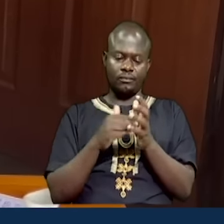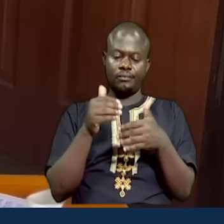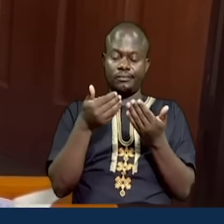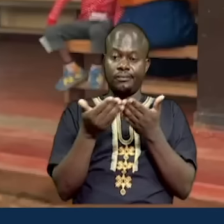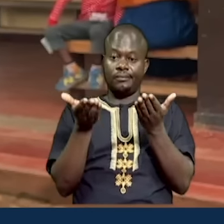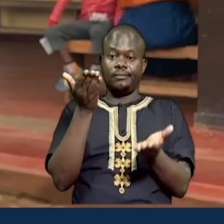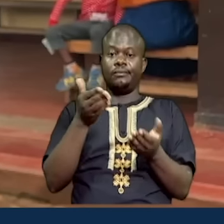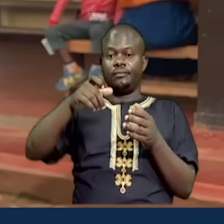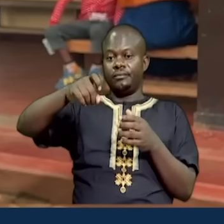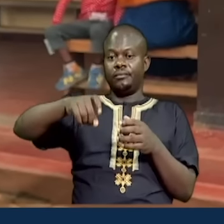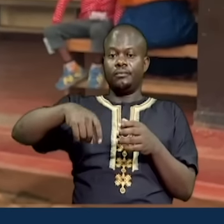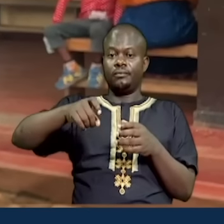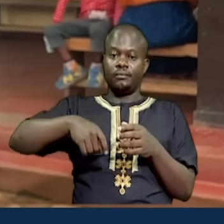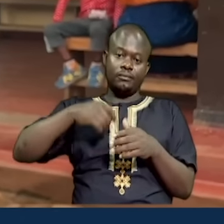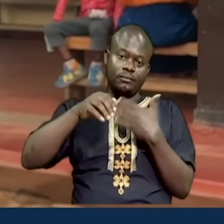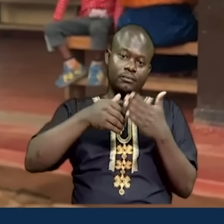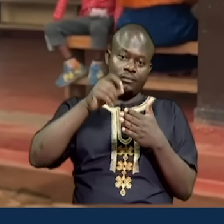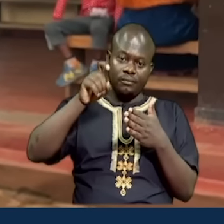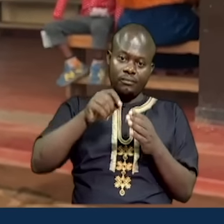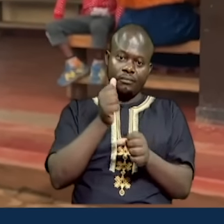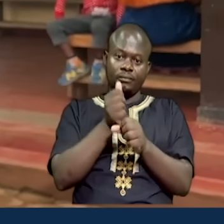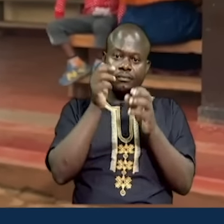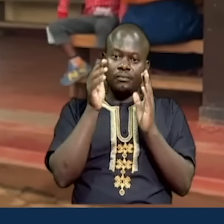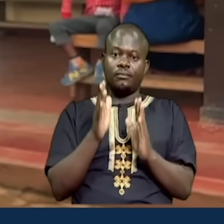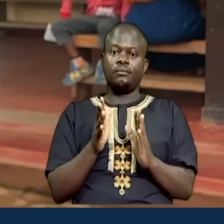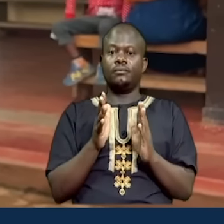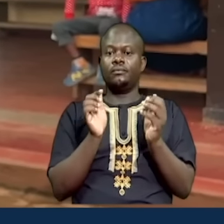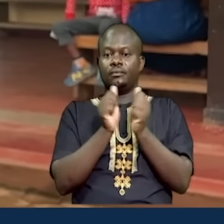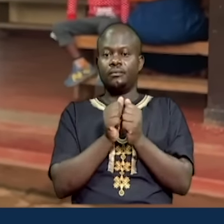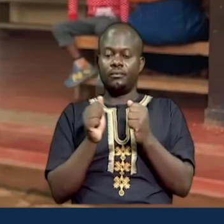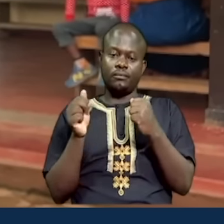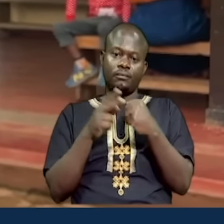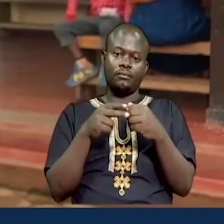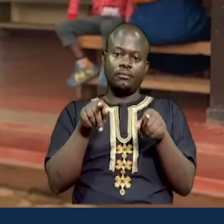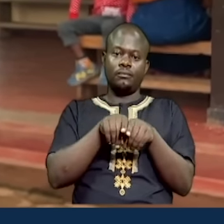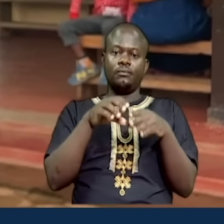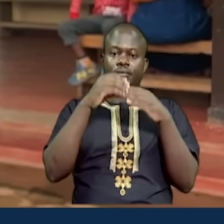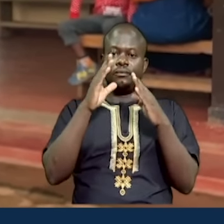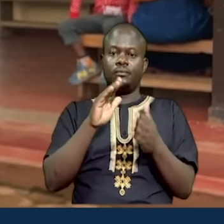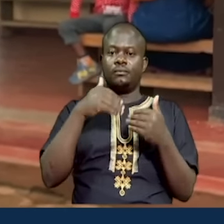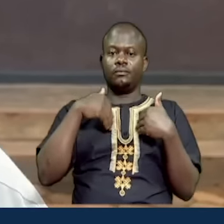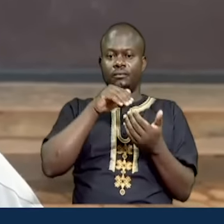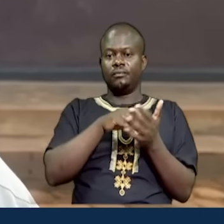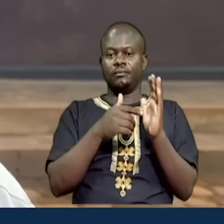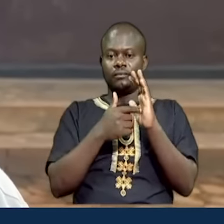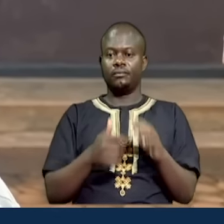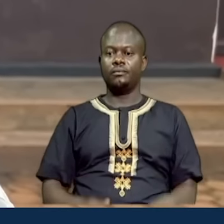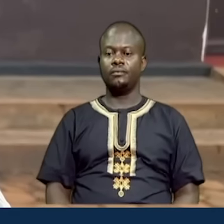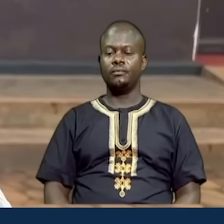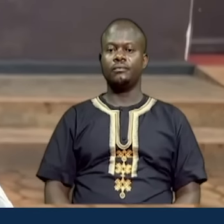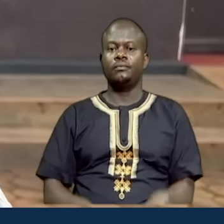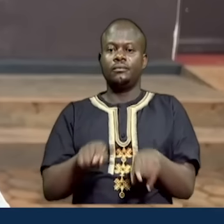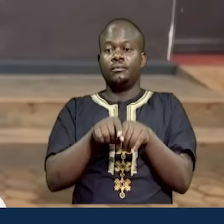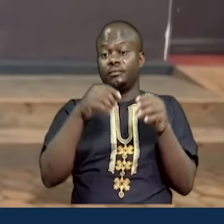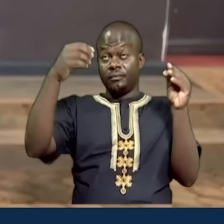baba bakeneye nibura kuba bakagombye kuba ari abakozi 17 nk'uko umuyobozi w'iki kigo nderabuzima yabigaragaje. Uko bigaragara